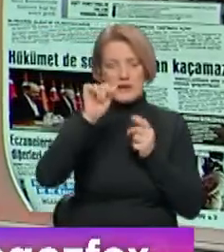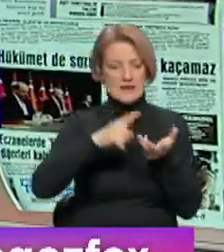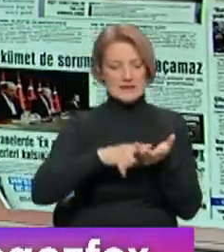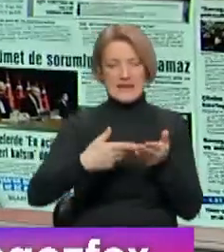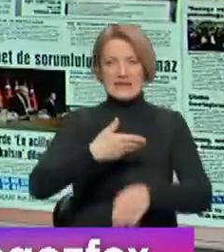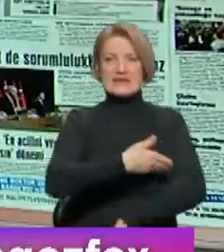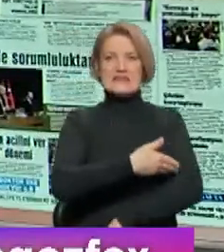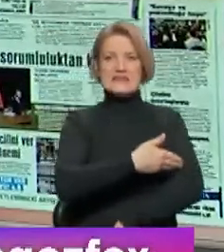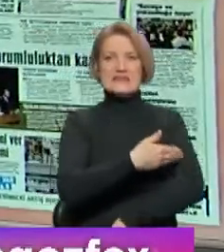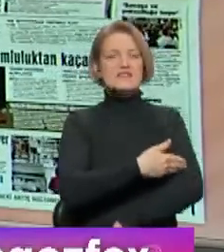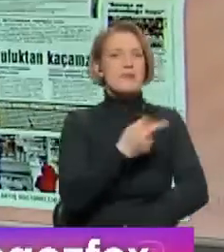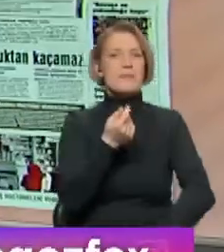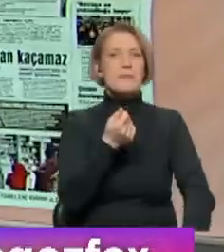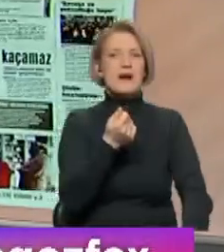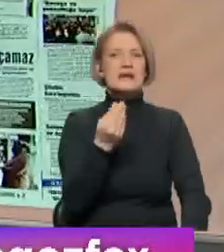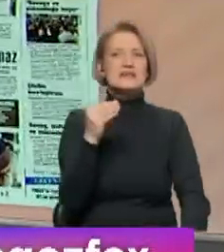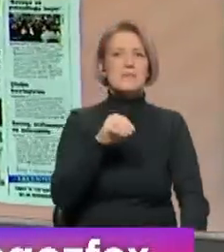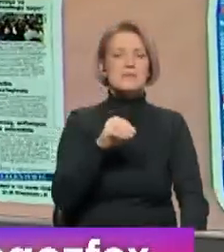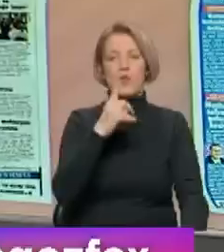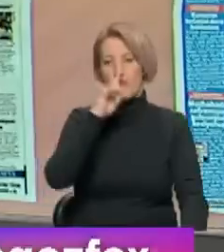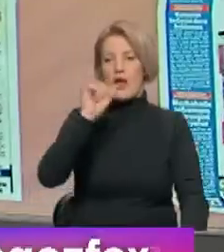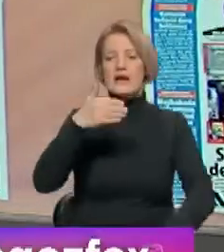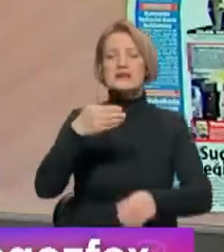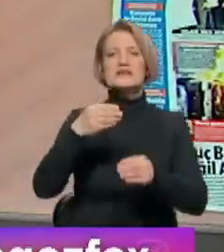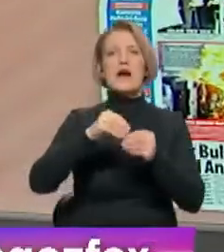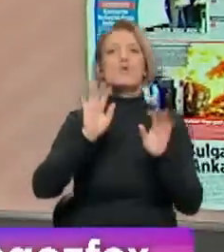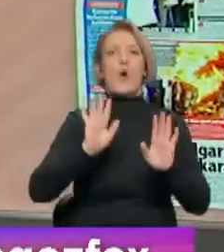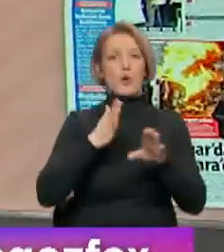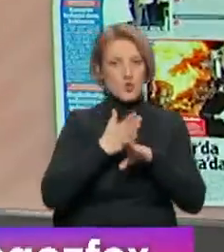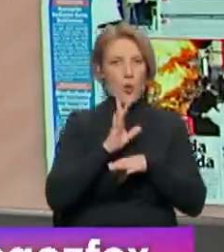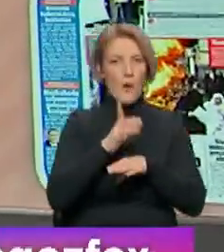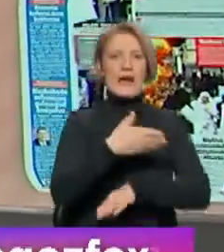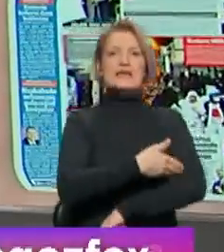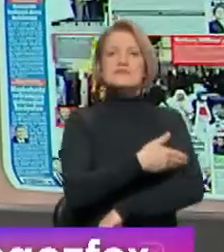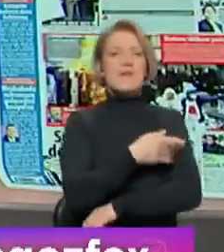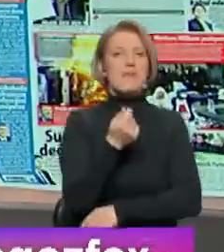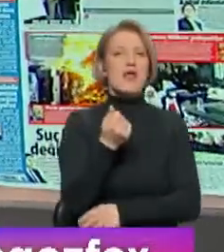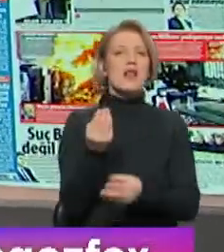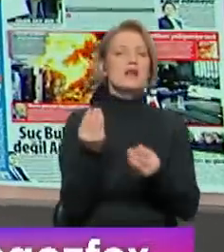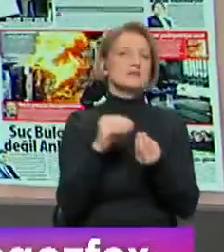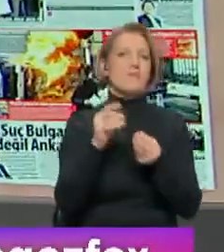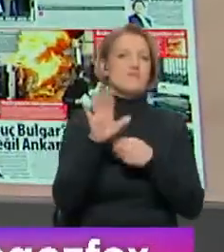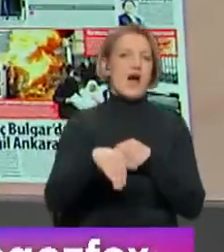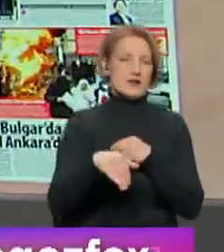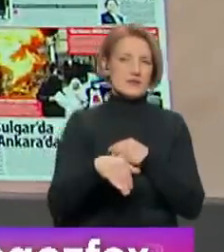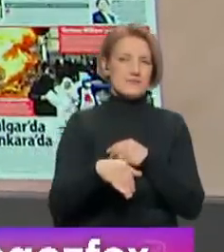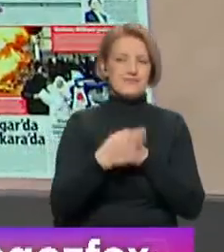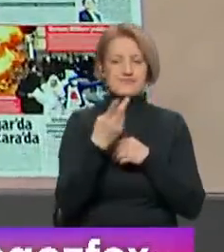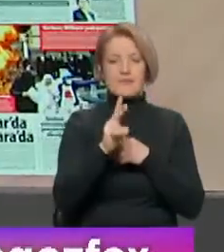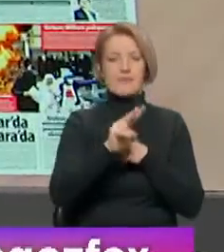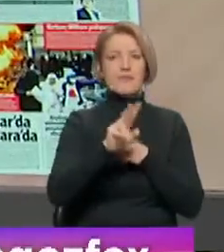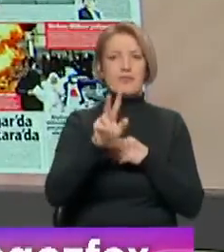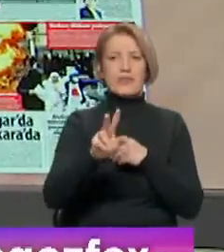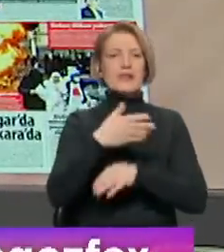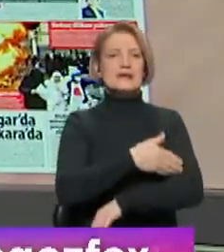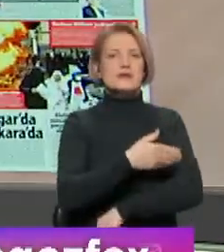hizmet ve deniz zammıyla giriyoruz doğalgaza zam yok doğru ama hizmet bedeline zam var 2023 gelmeden doğalgaz hizmet